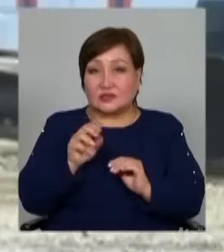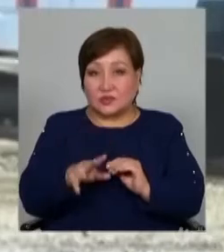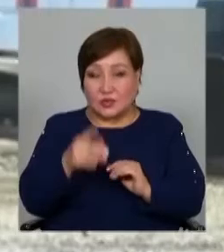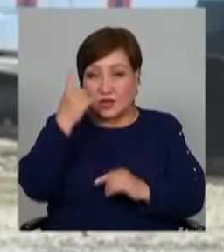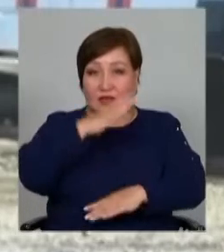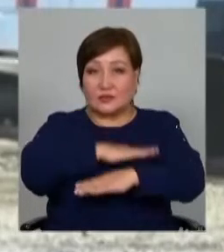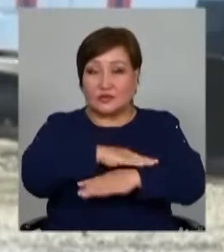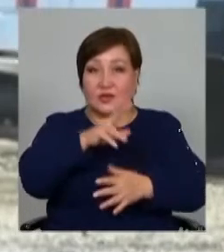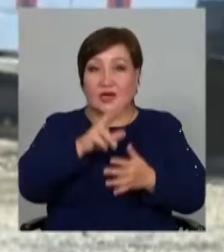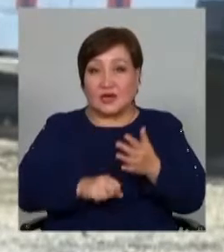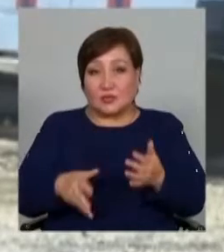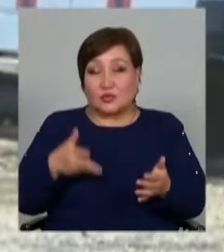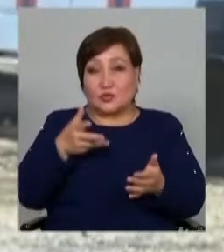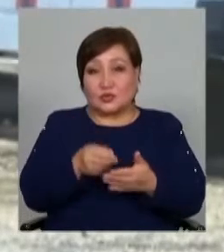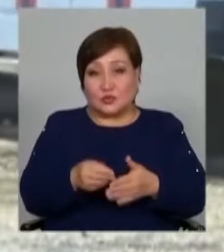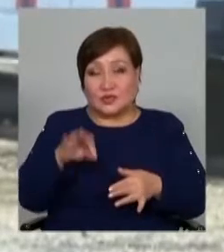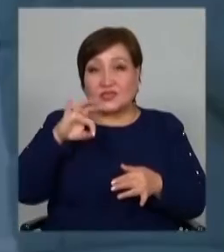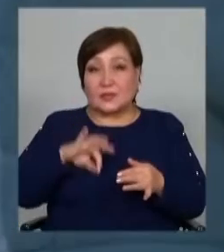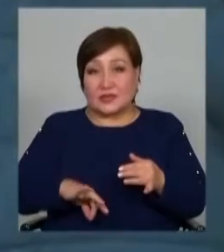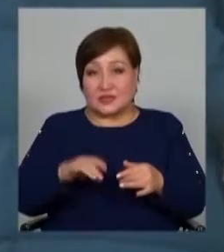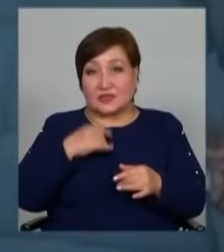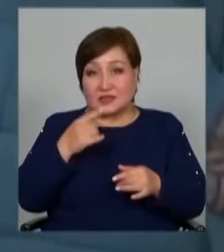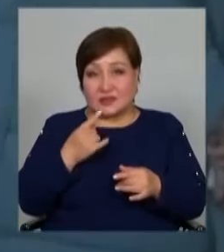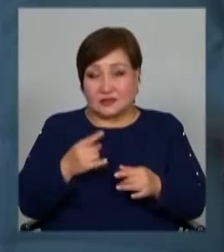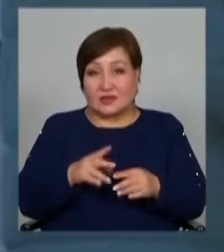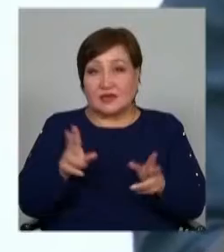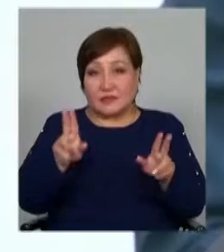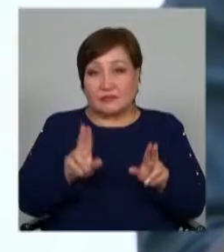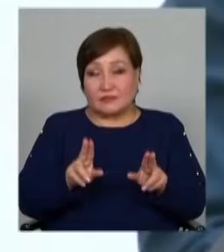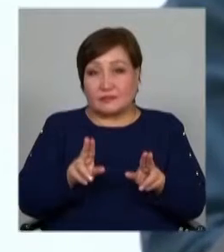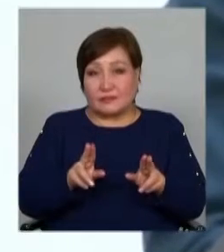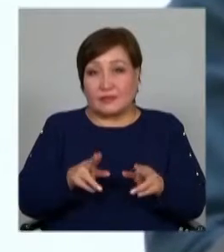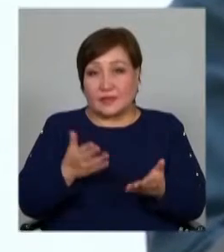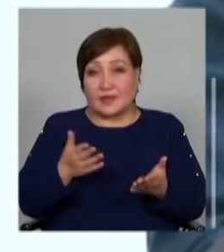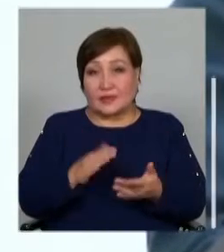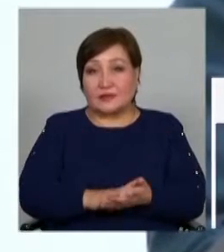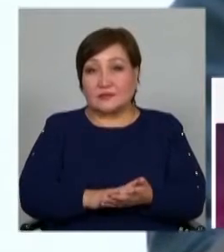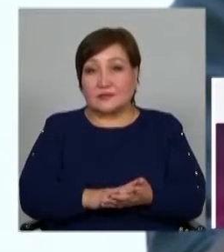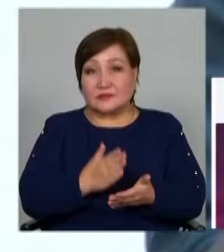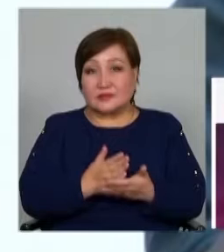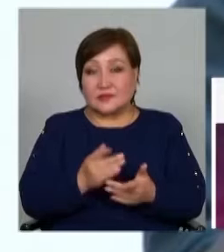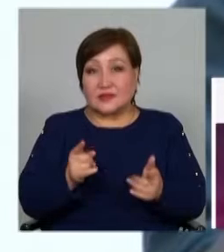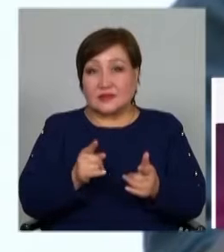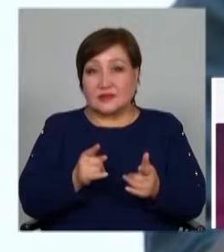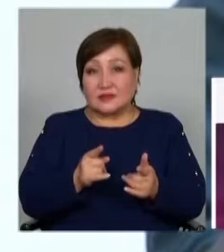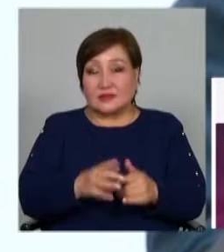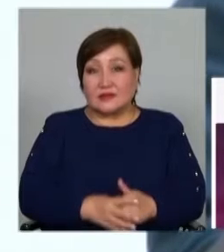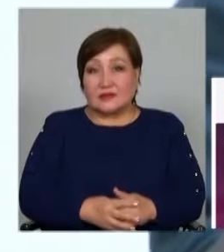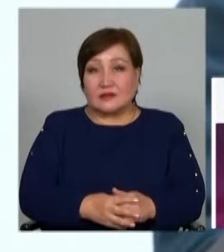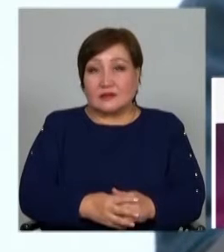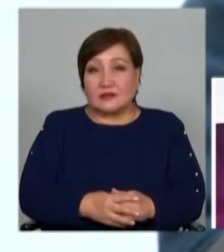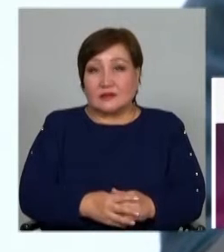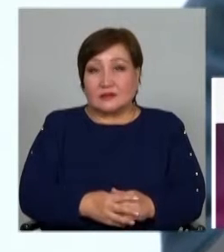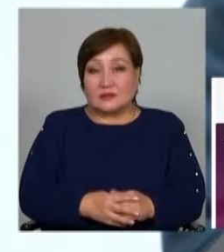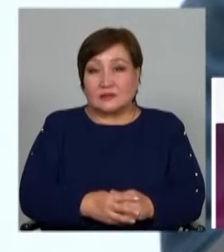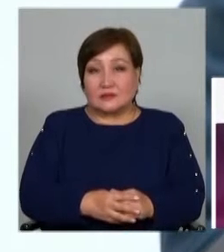әкімшілік айыппұл төлей салу тиімдірек деген үрдіс қалыптасқан дейді. Неудовлетворительное состояние промышленной безопасности на объектах